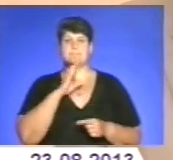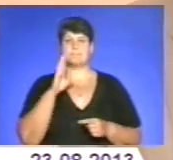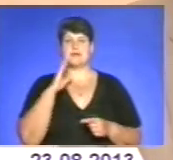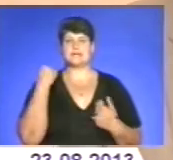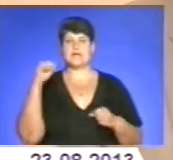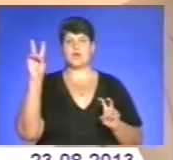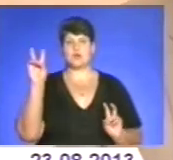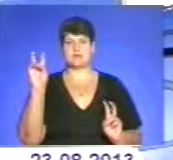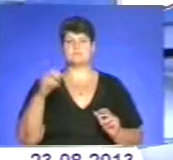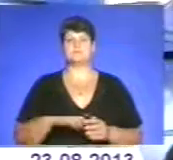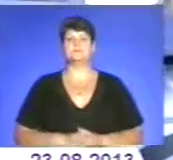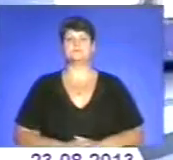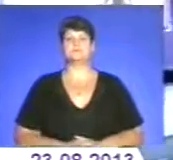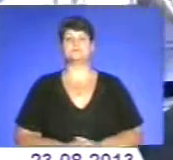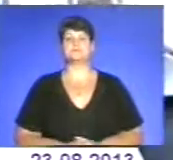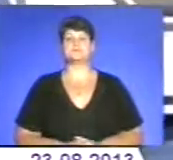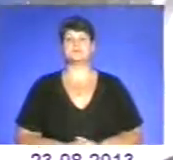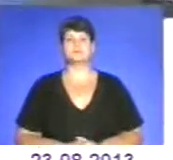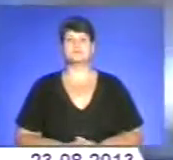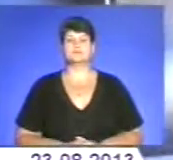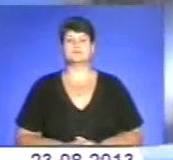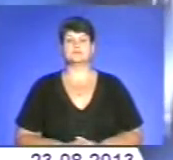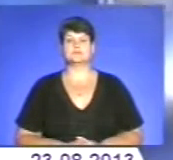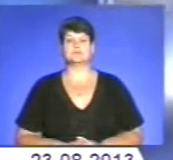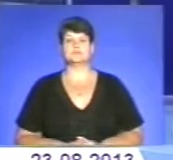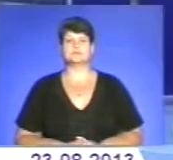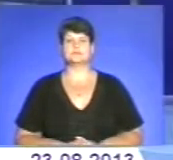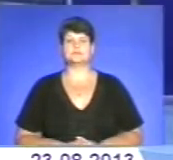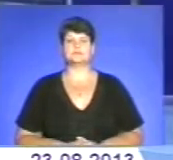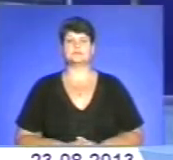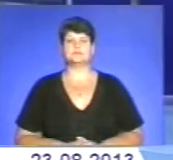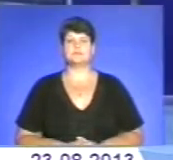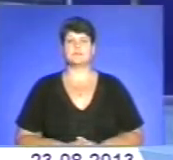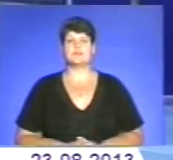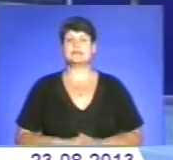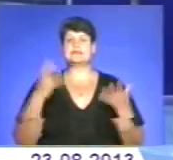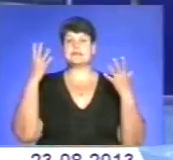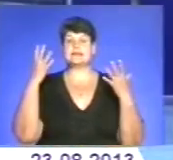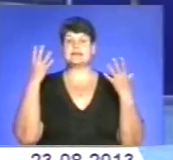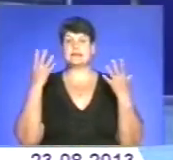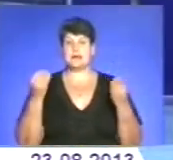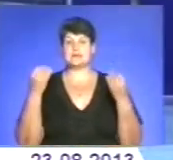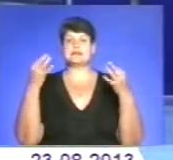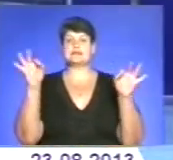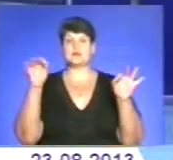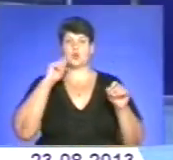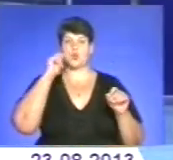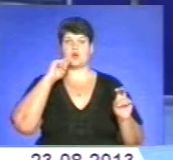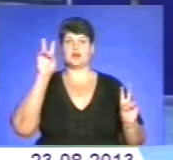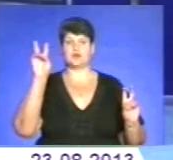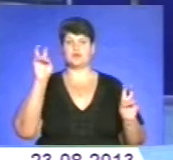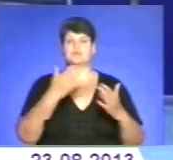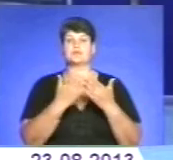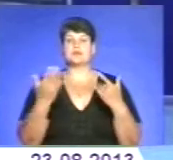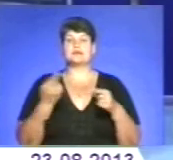героїні. із Днем Незалежності Україну. Експозицію з